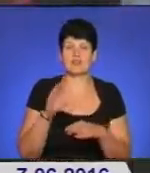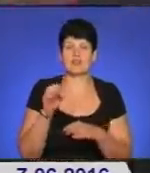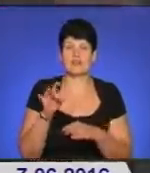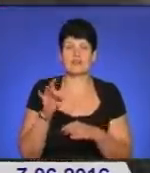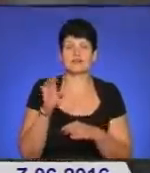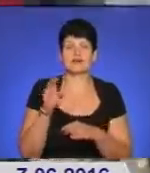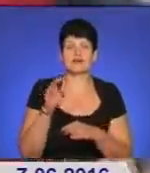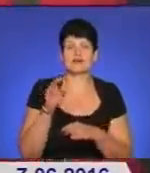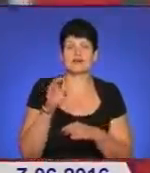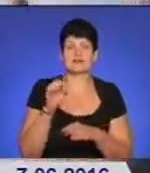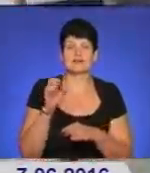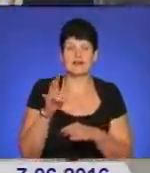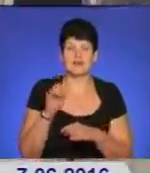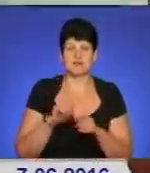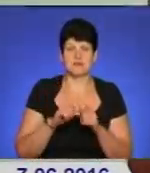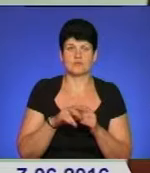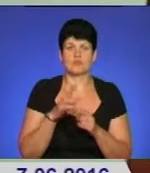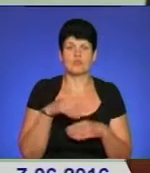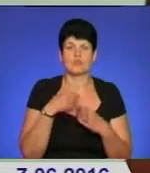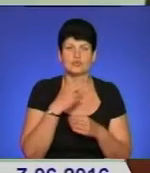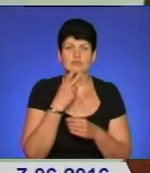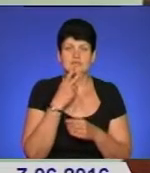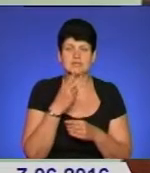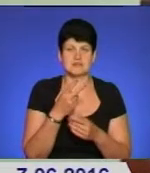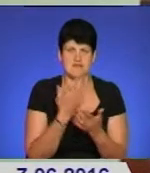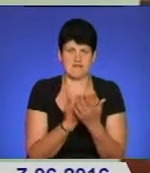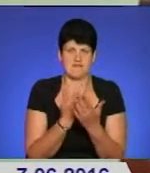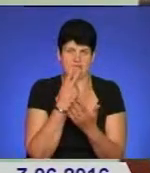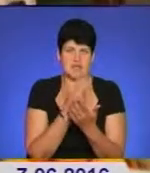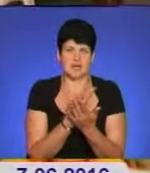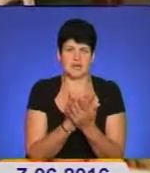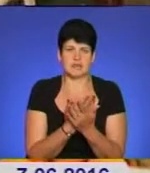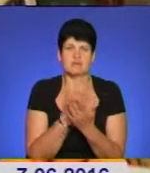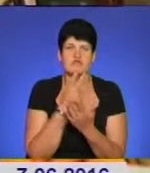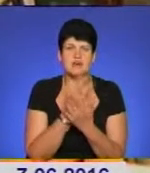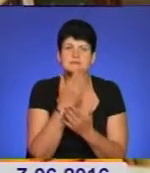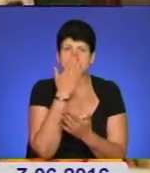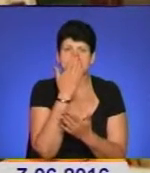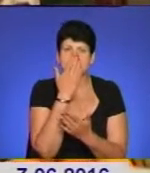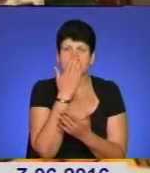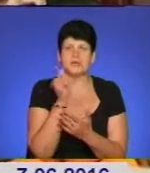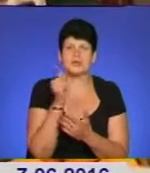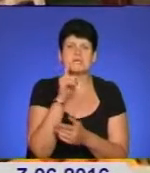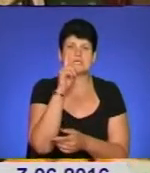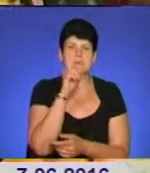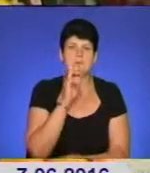вміст нітратів у полуниці, черешнях чи будь-яких інших продуктах можна дізнатися лише зі слів продавця. Тому